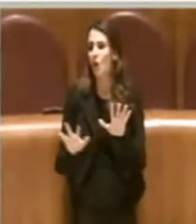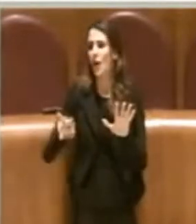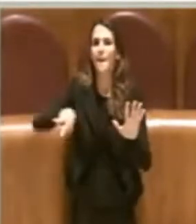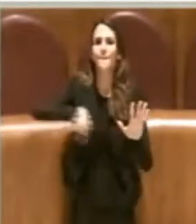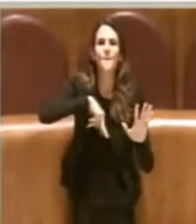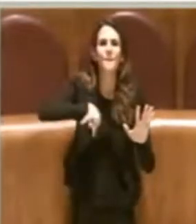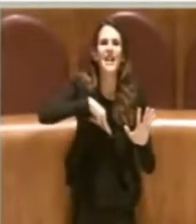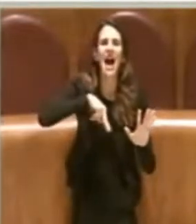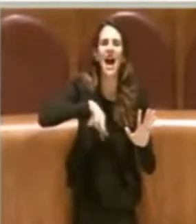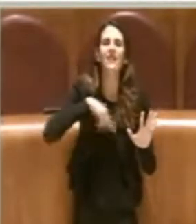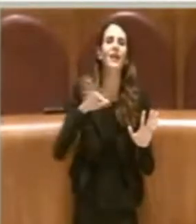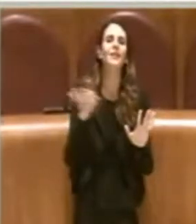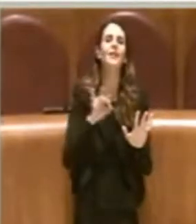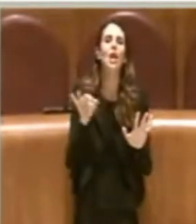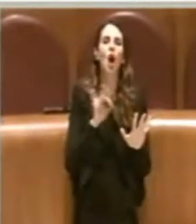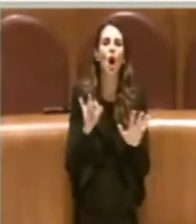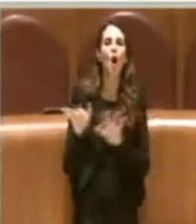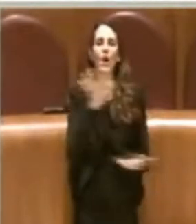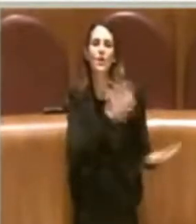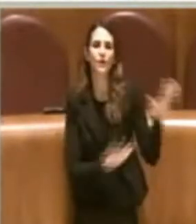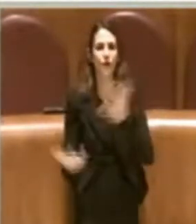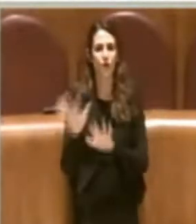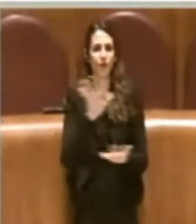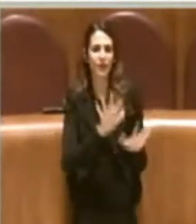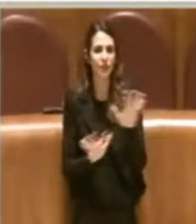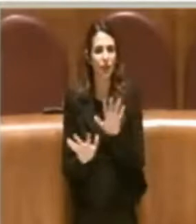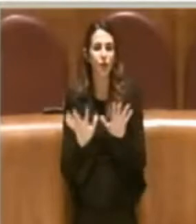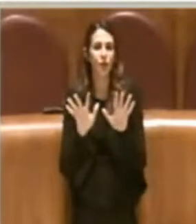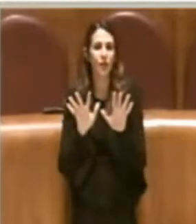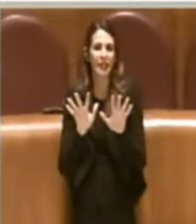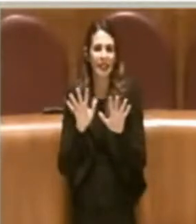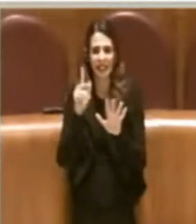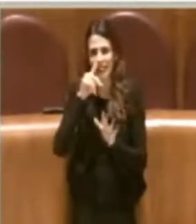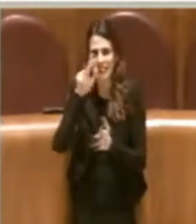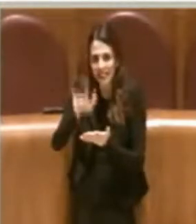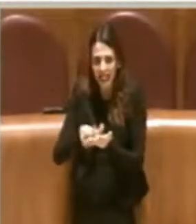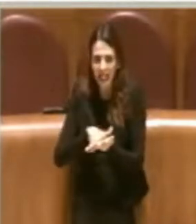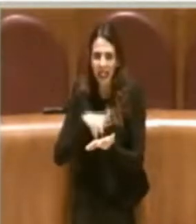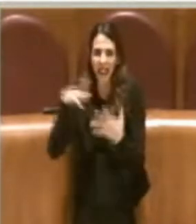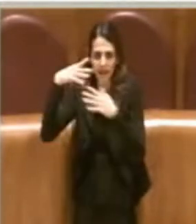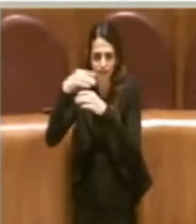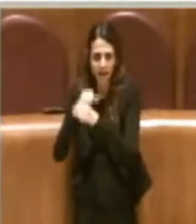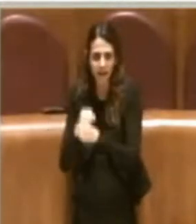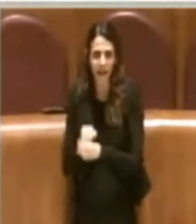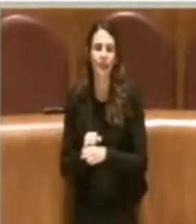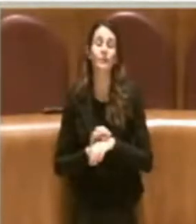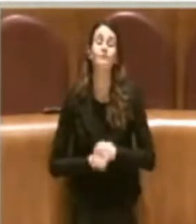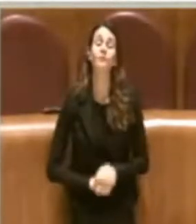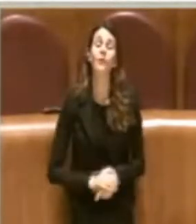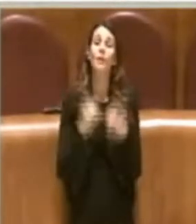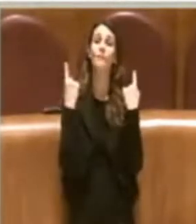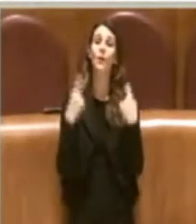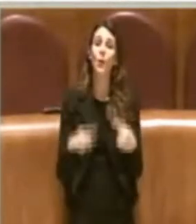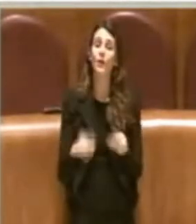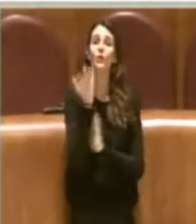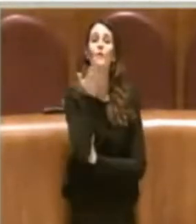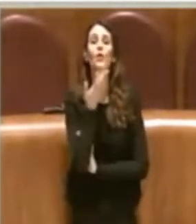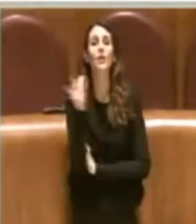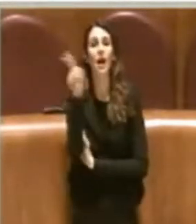e quindi quali sono le informazioni che dovranno essere oscurate. Con questo vogliamo anche